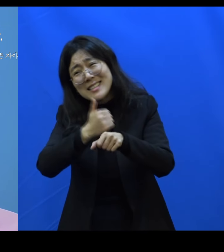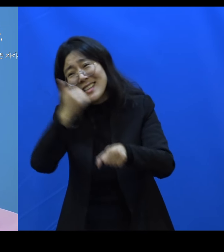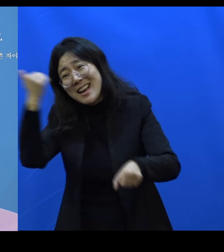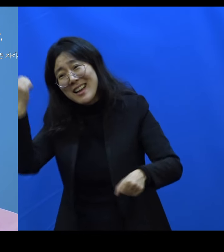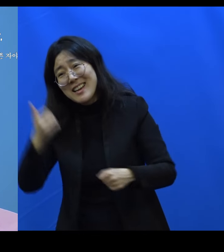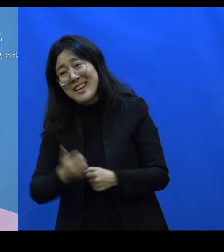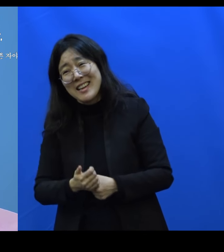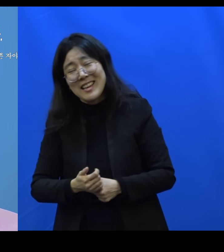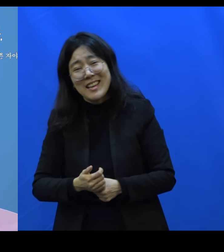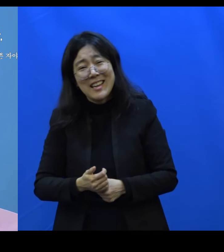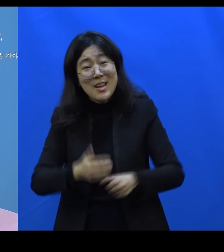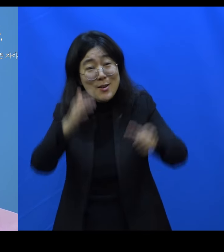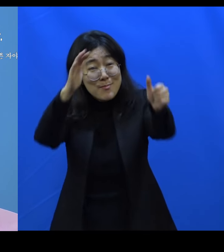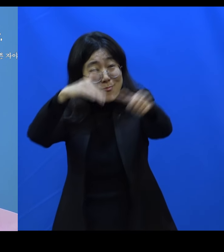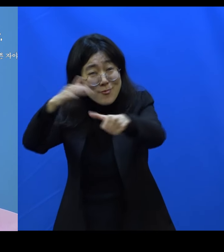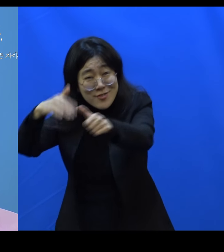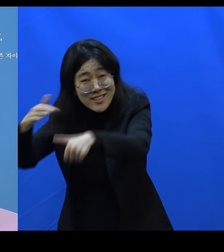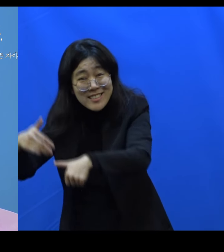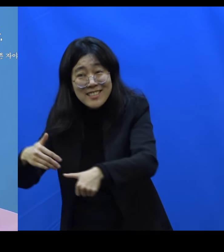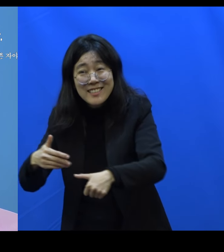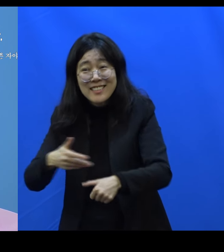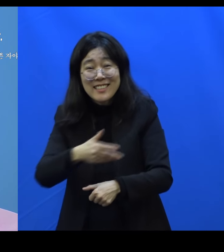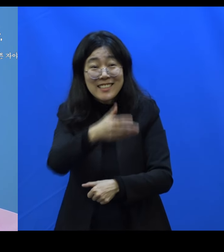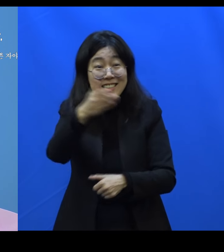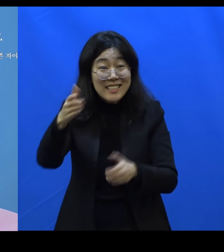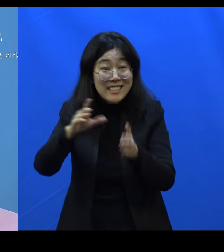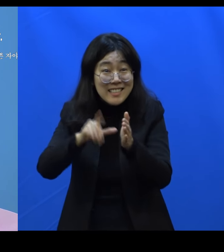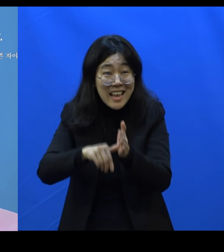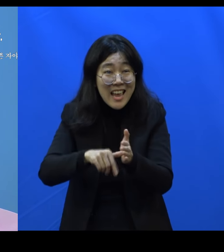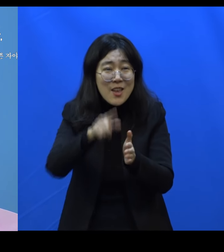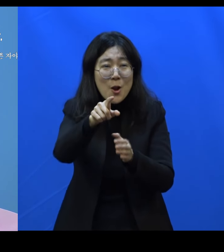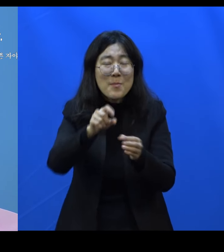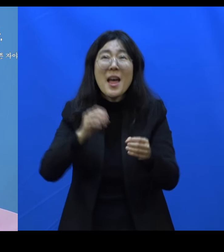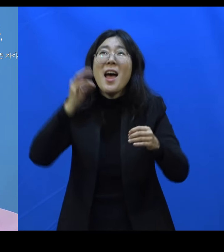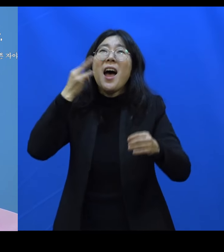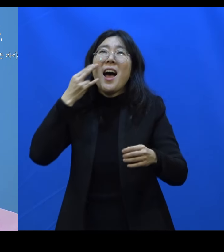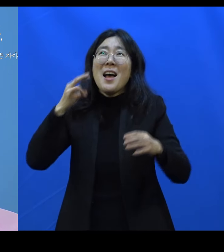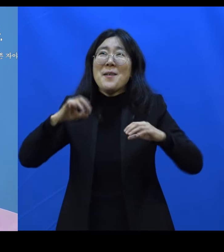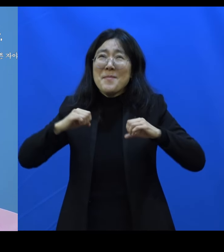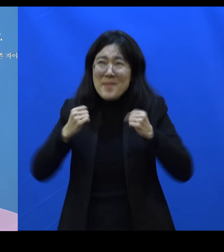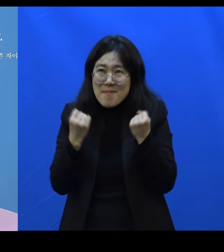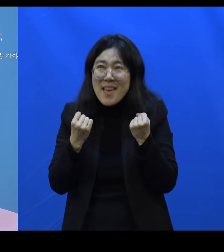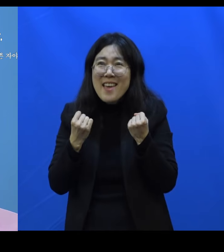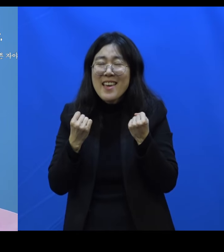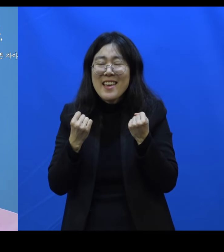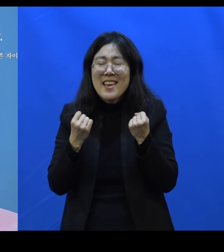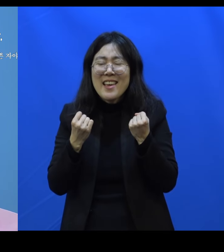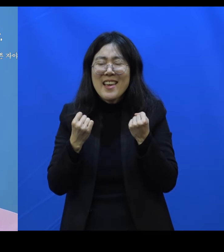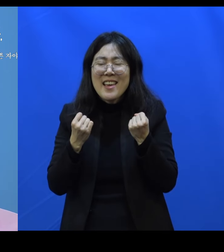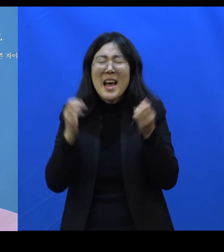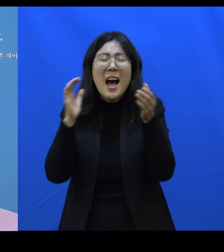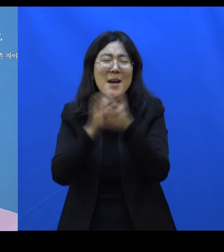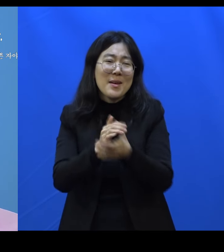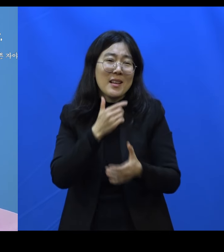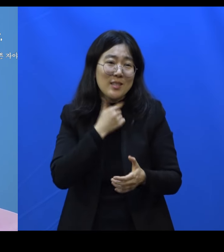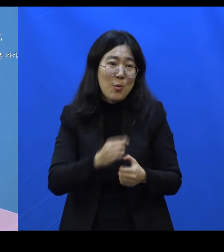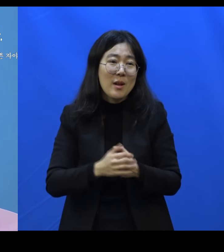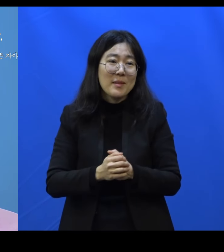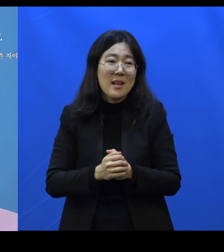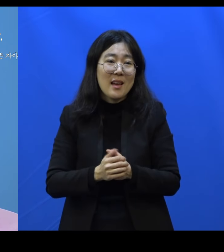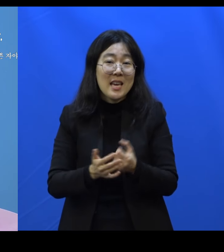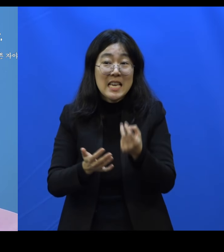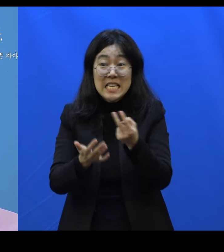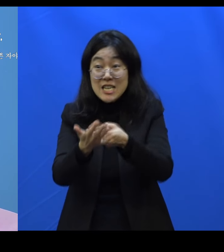부르심에 반응하는 은혜가 있게 되기를 축원합니다. 일어나라는 거예요. Rise